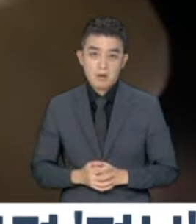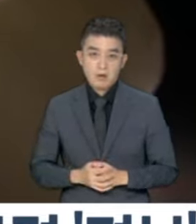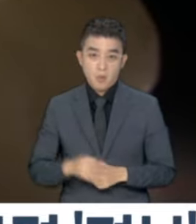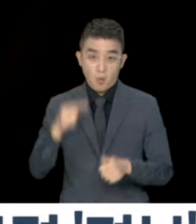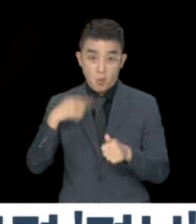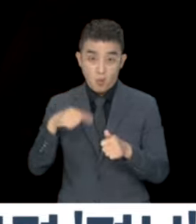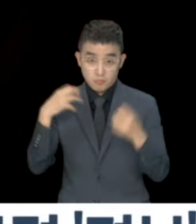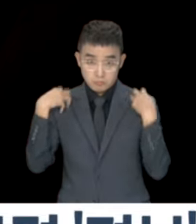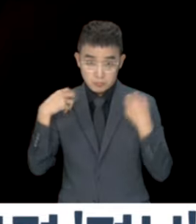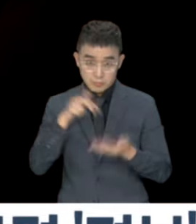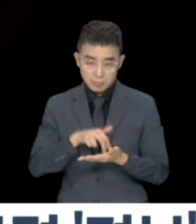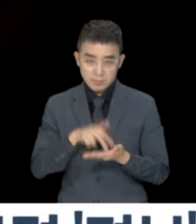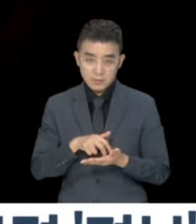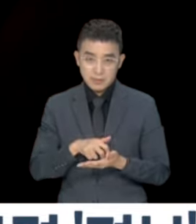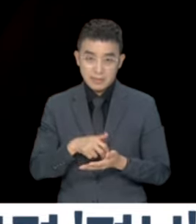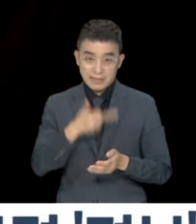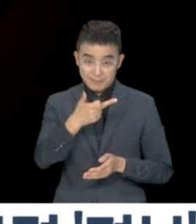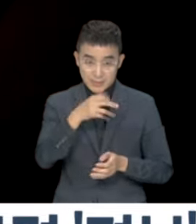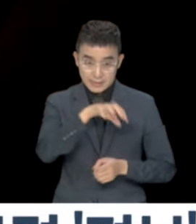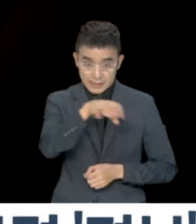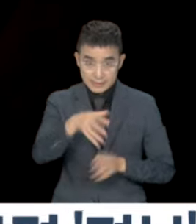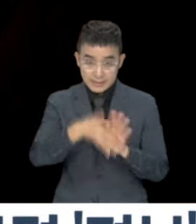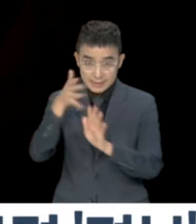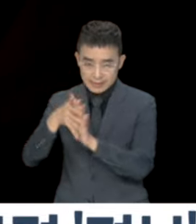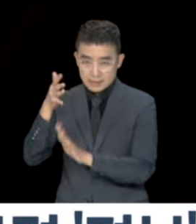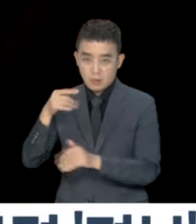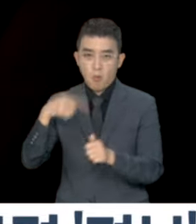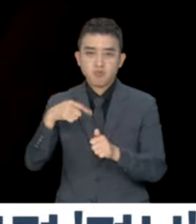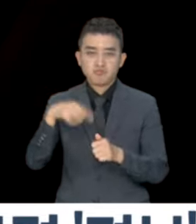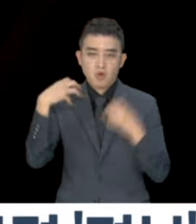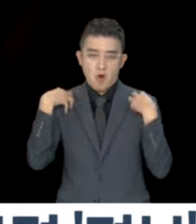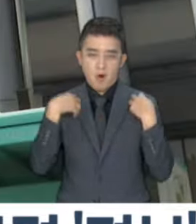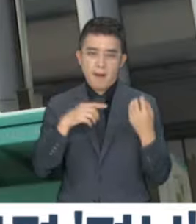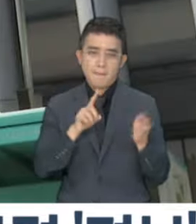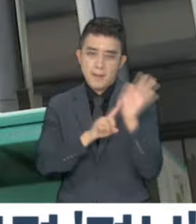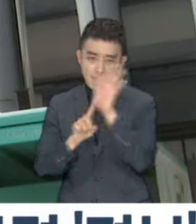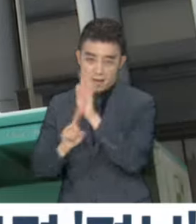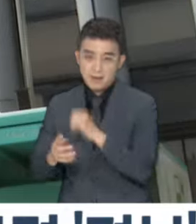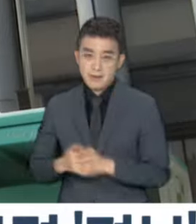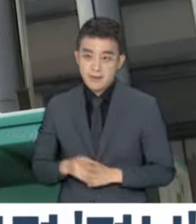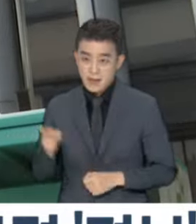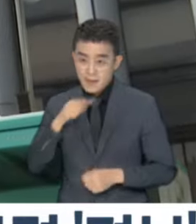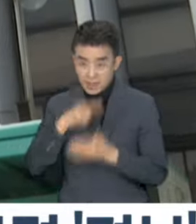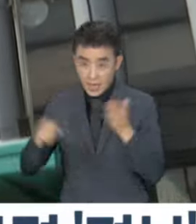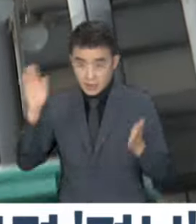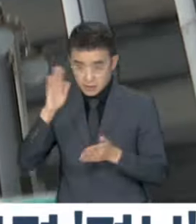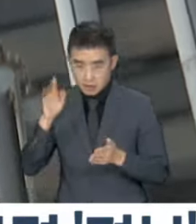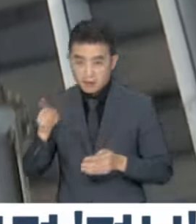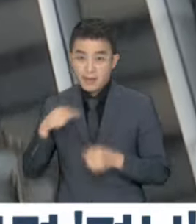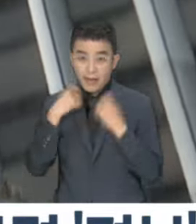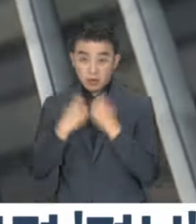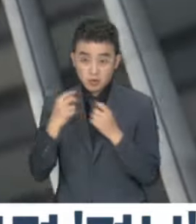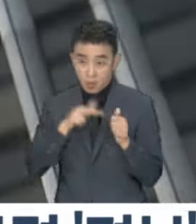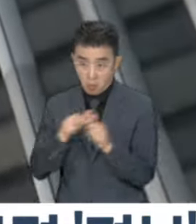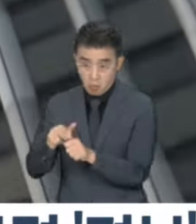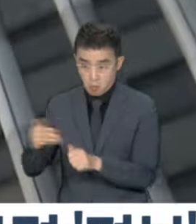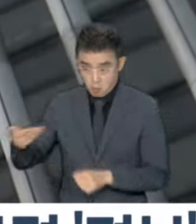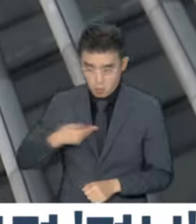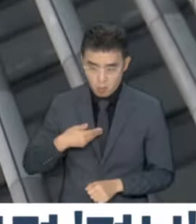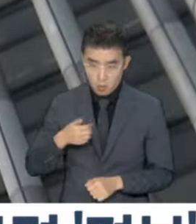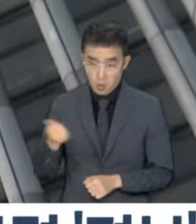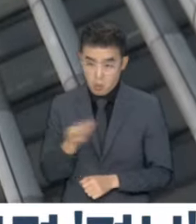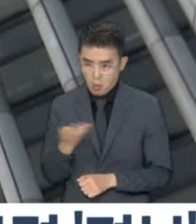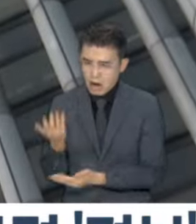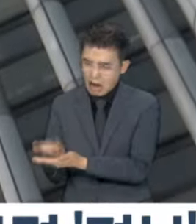교육부는이를 17개 시도 교육청에 안내했습니다 피해학생의 개인 정보를 통해서 받을 수 있는 인증 번호를